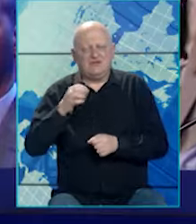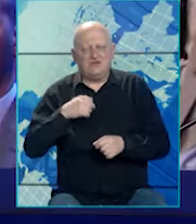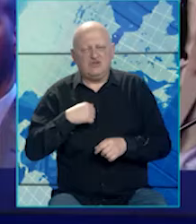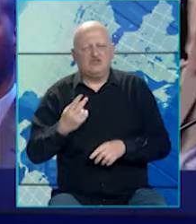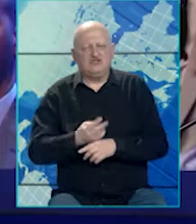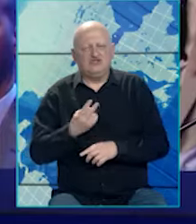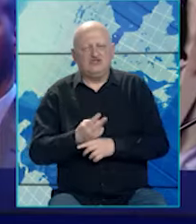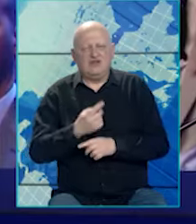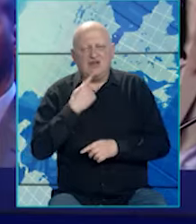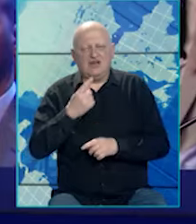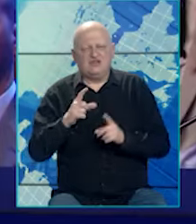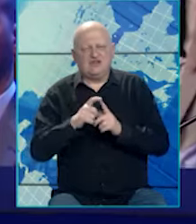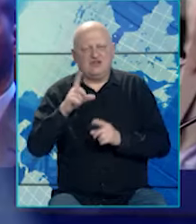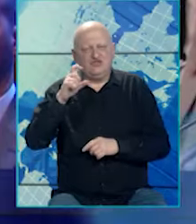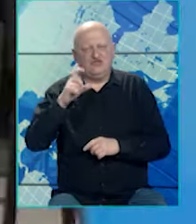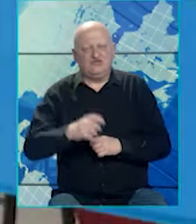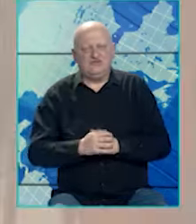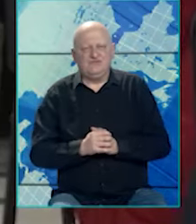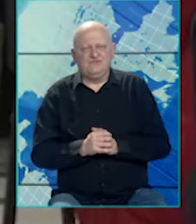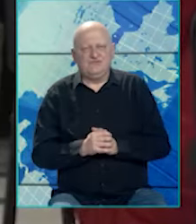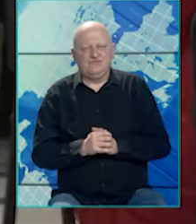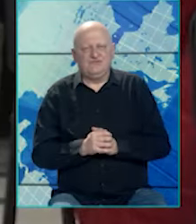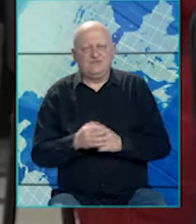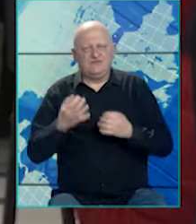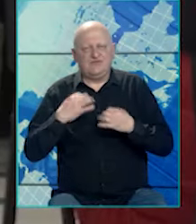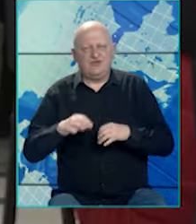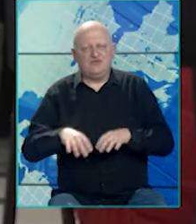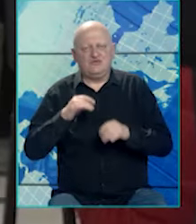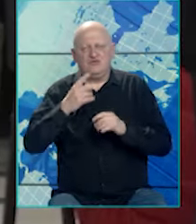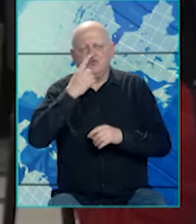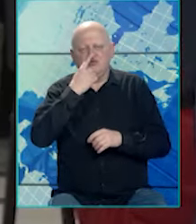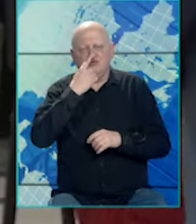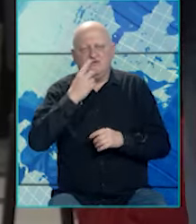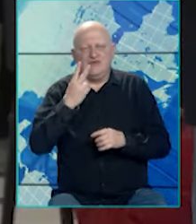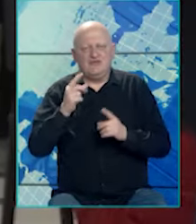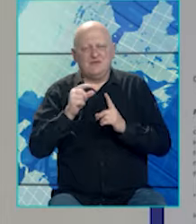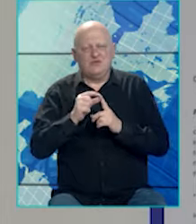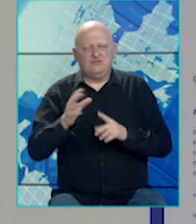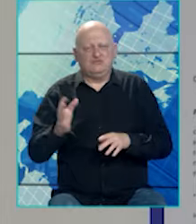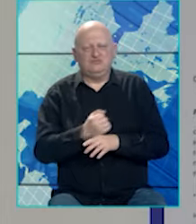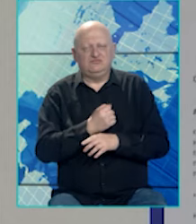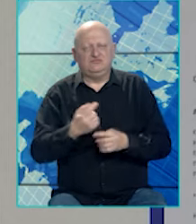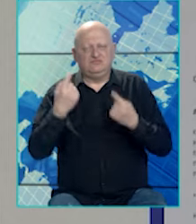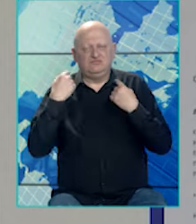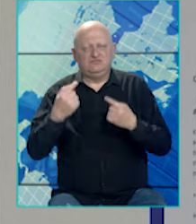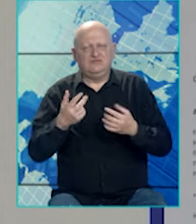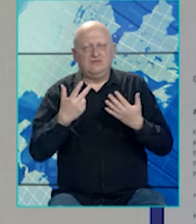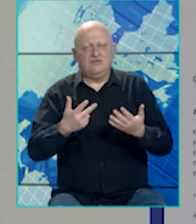u našoj zemlji, tvrdi Dragan Čović. Predsjednički izbori u Rusiji. Vladimir Putin osvojio